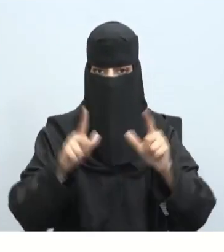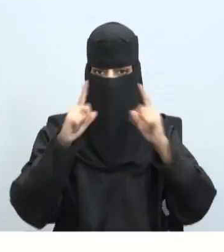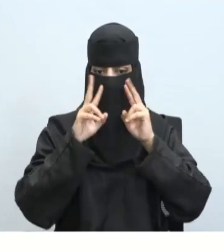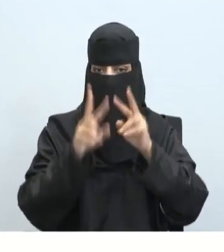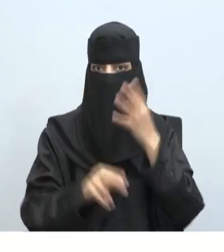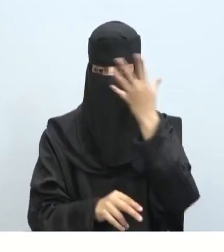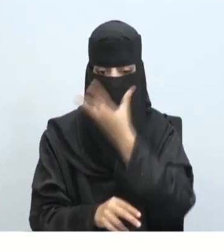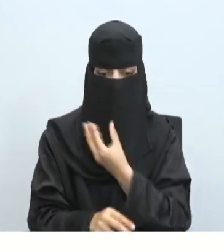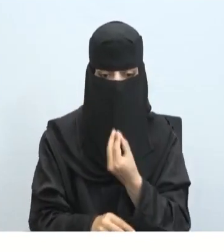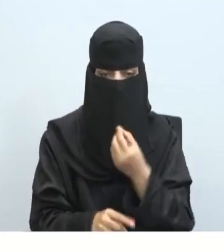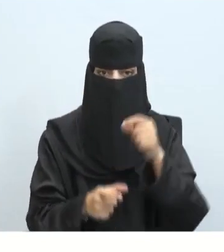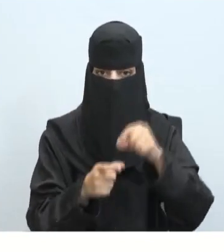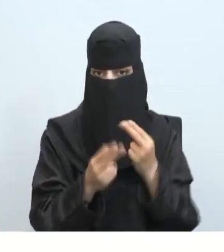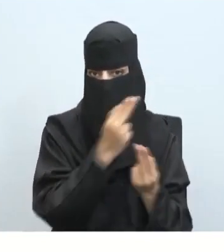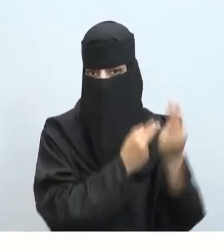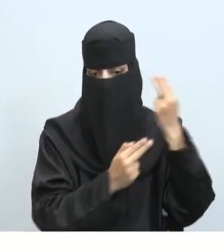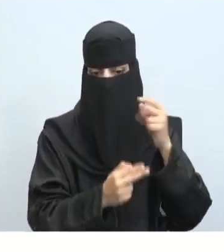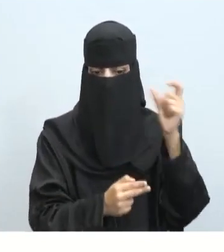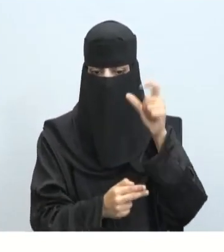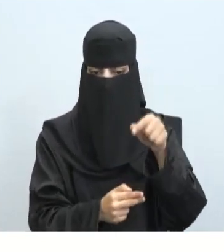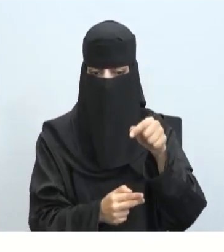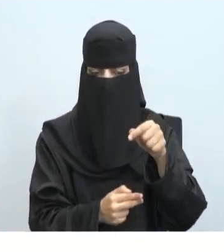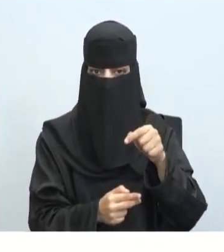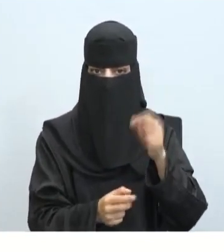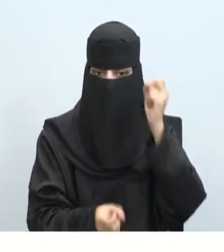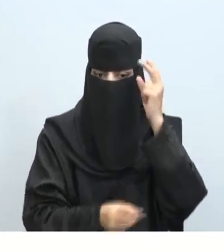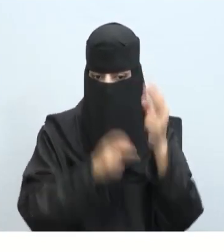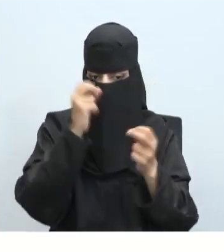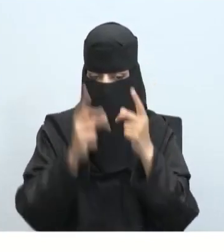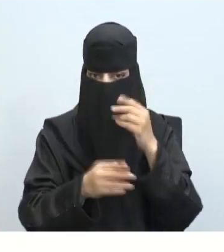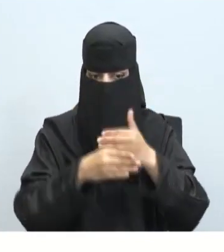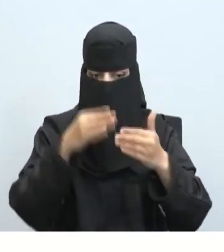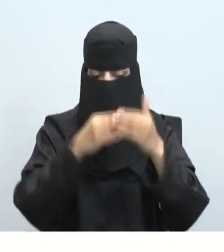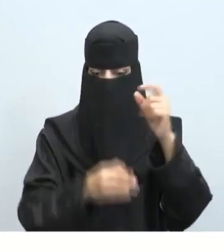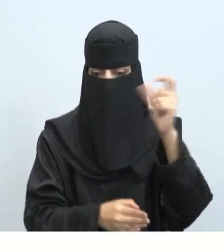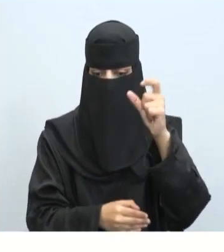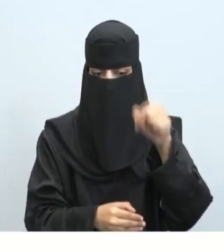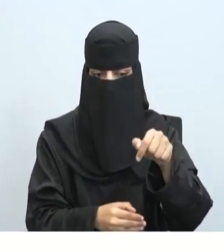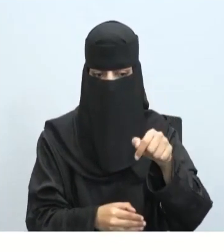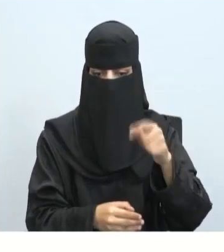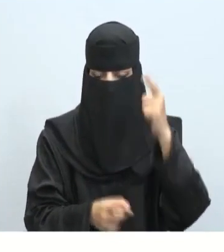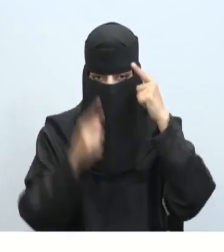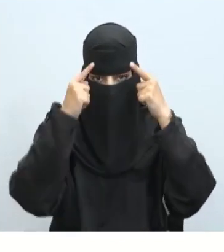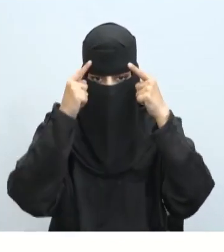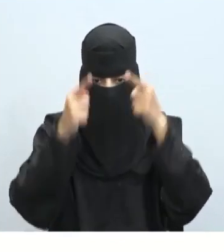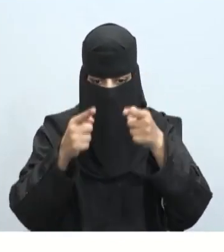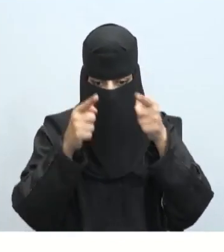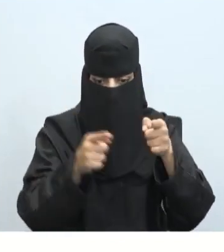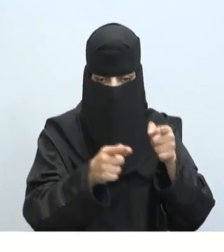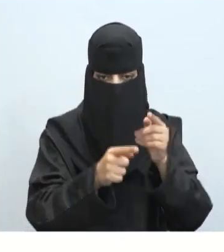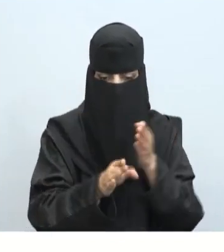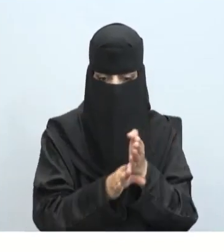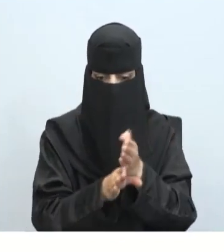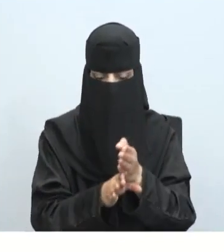الجمال في الحضاره الاسلاميه وما تقنيات العماره الاسلاميه وما ابرز